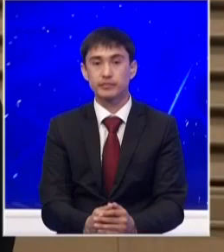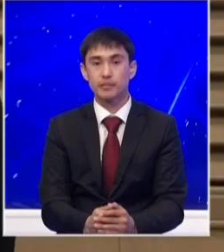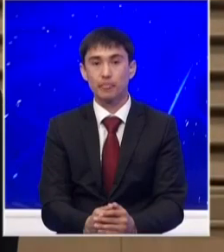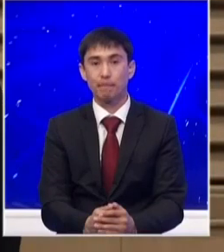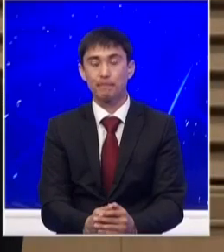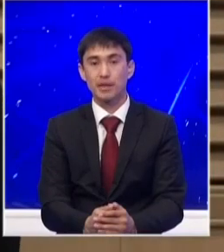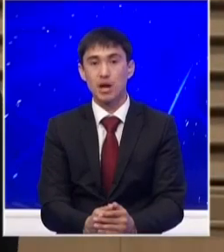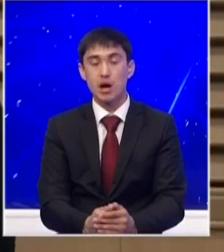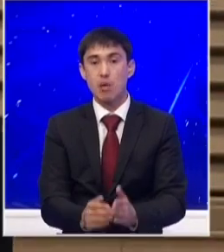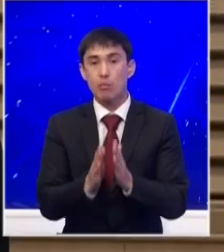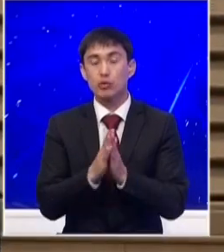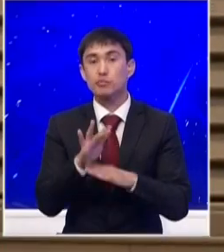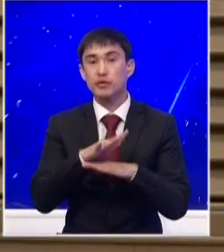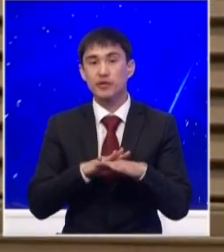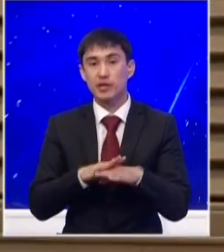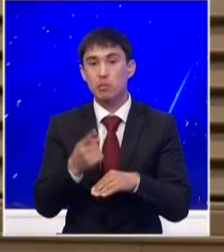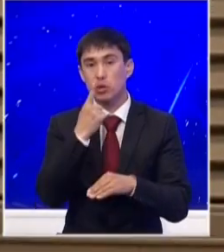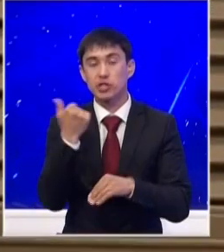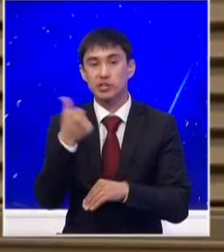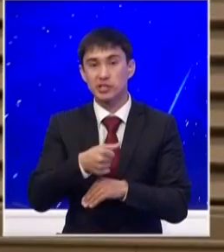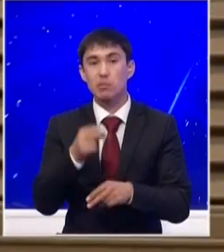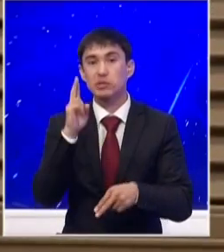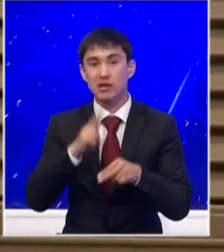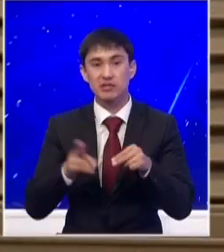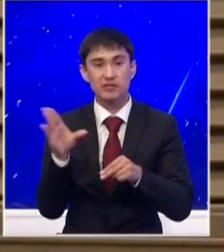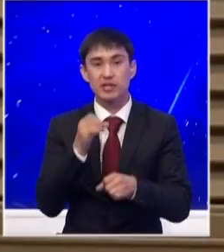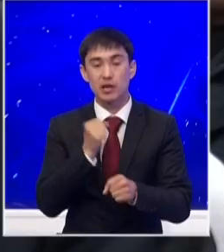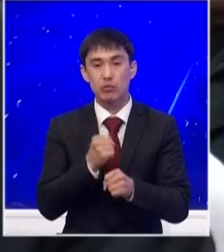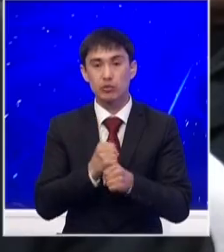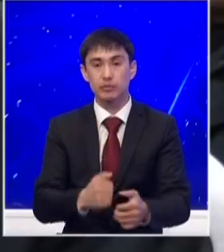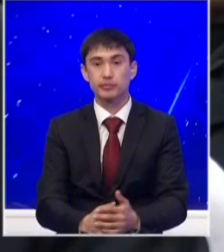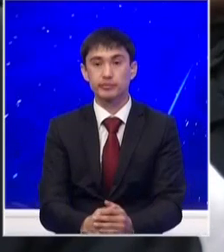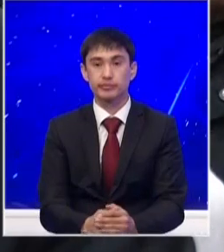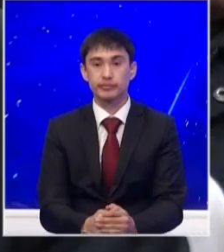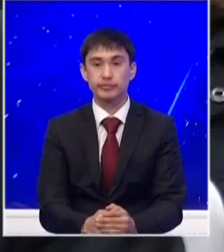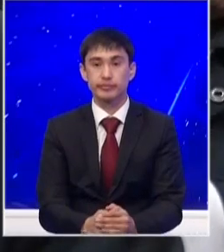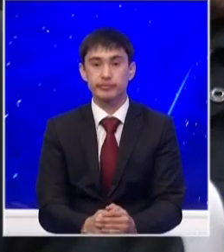Приносим свои извинения в ближайшие недели мы завершим все работы